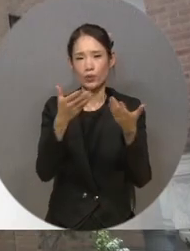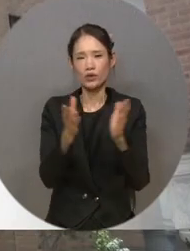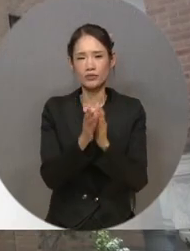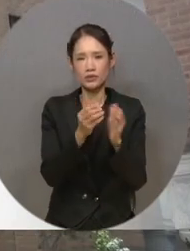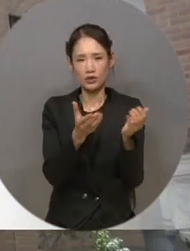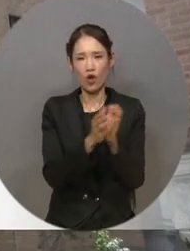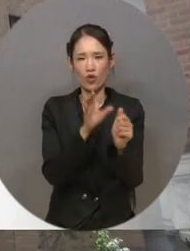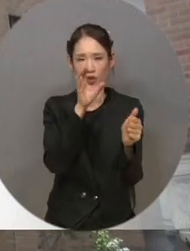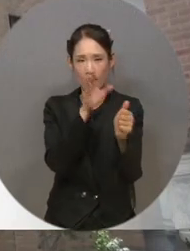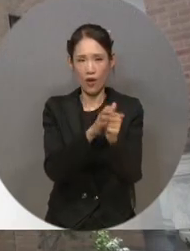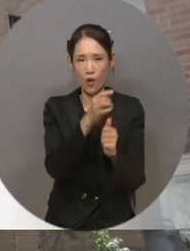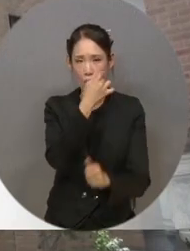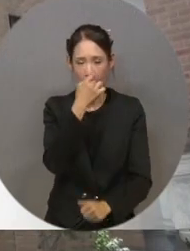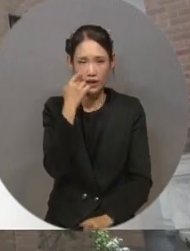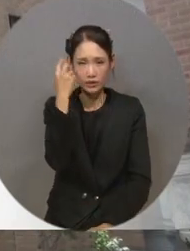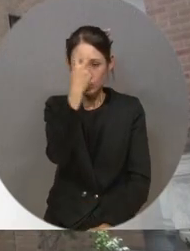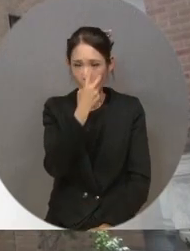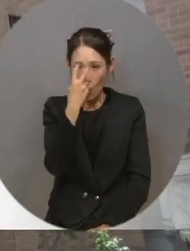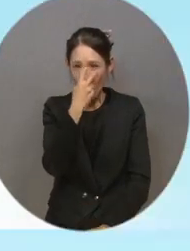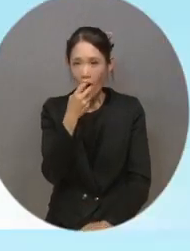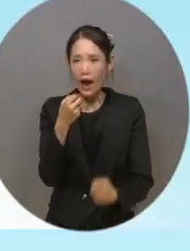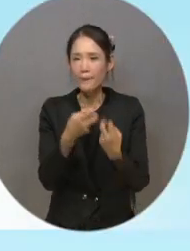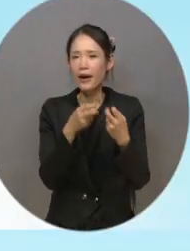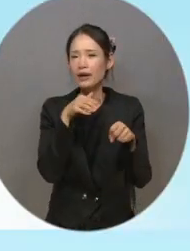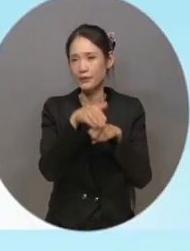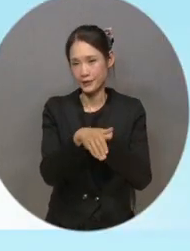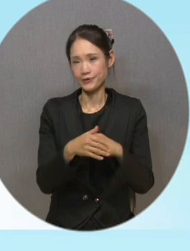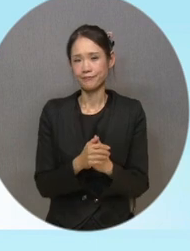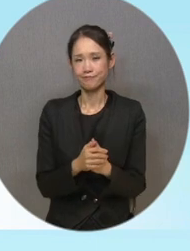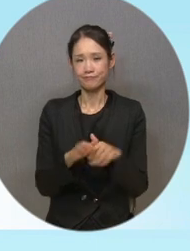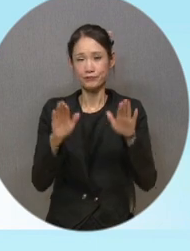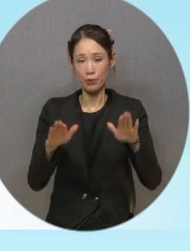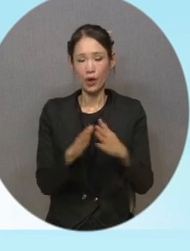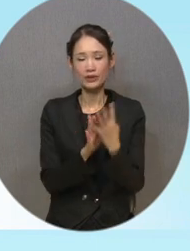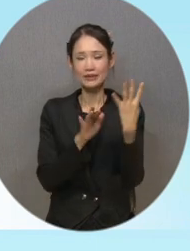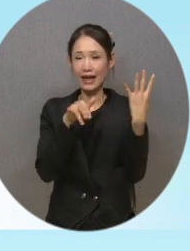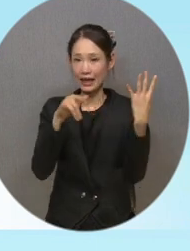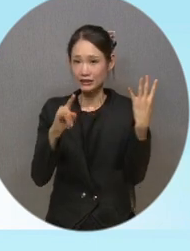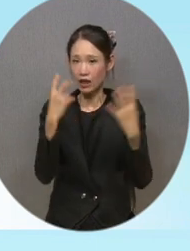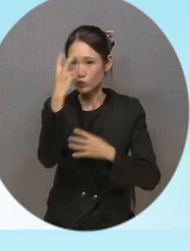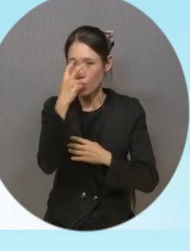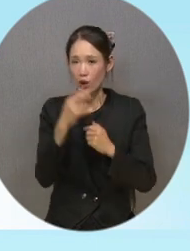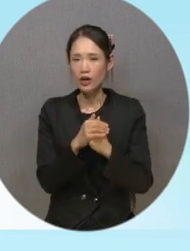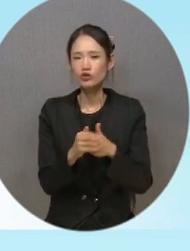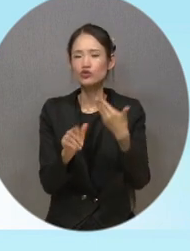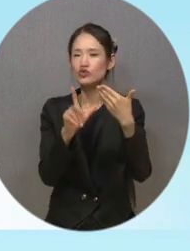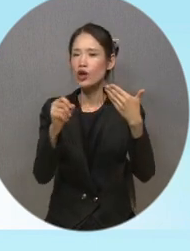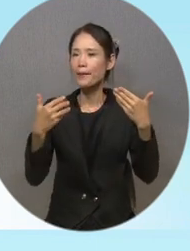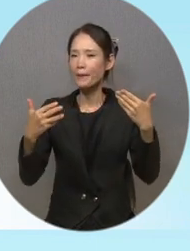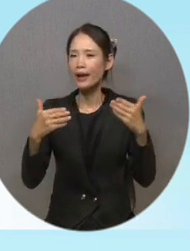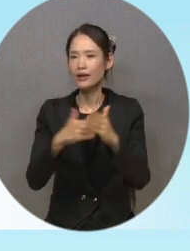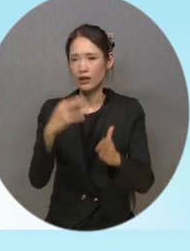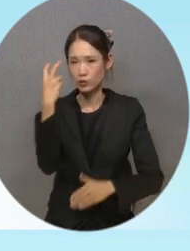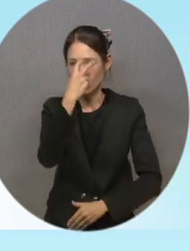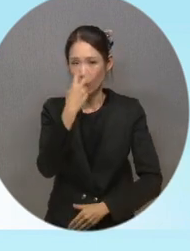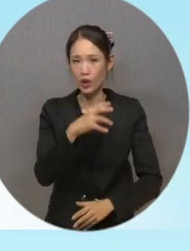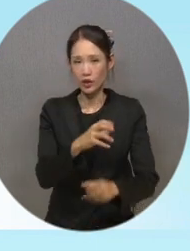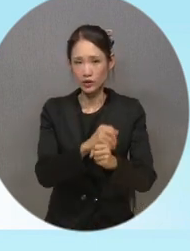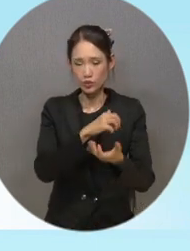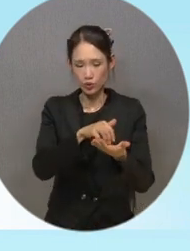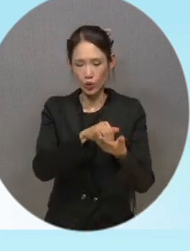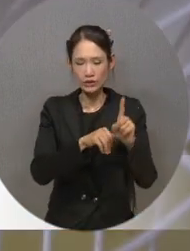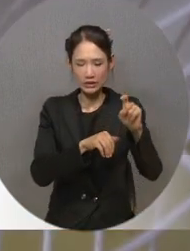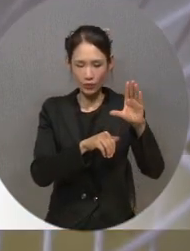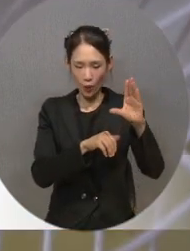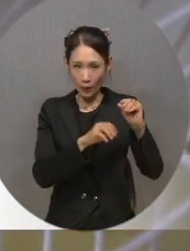전담팀이 확인 조사를 하는 방식입니다. 이번 4차 조사는 9월 8일까지 실시되며 총 15만 명을